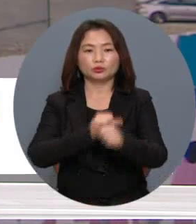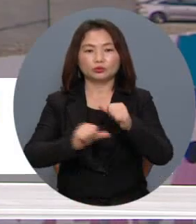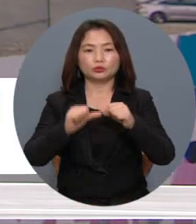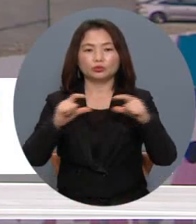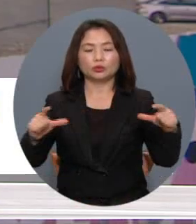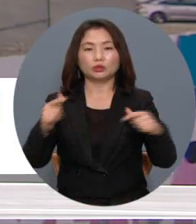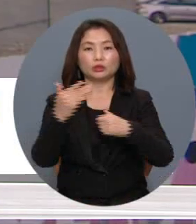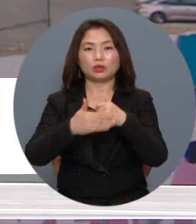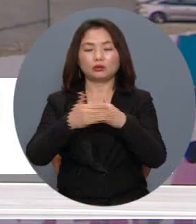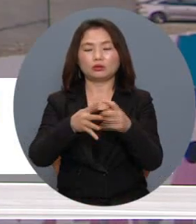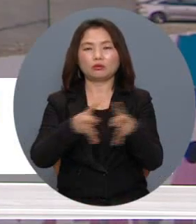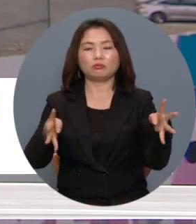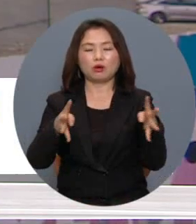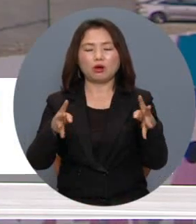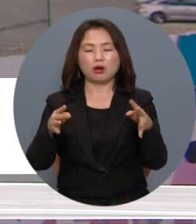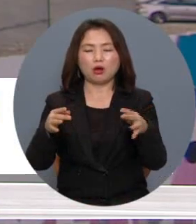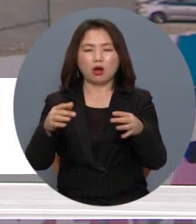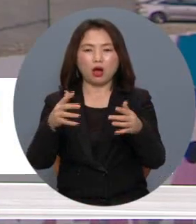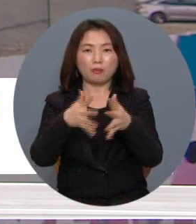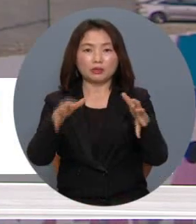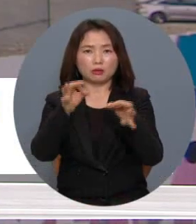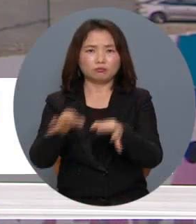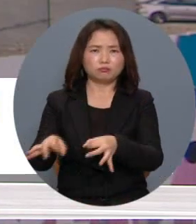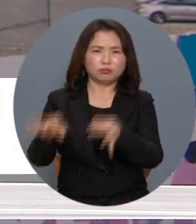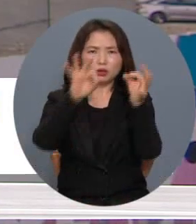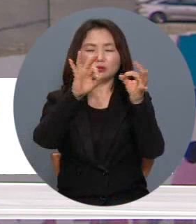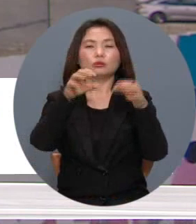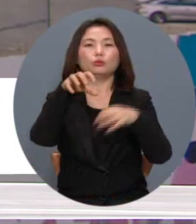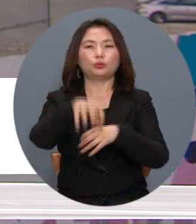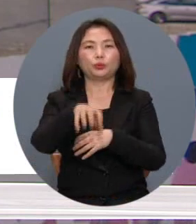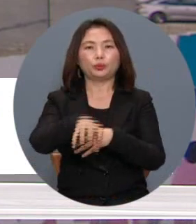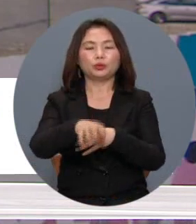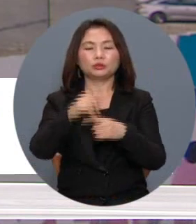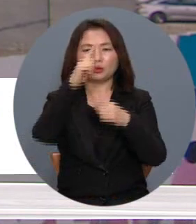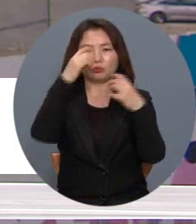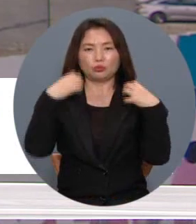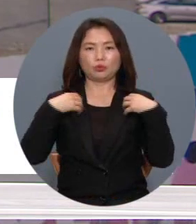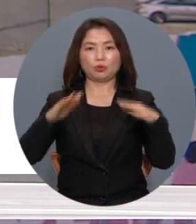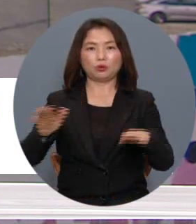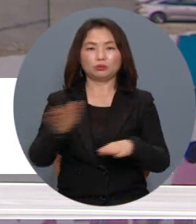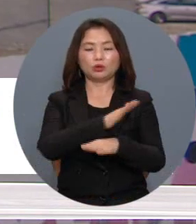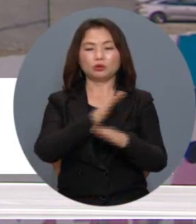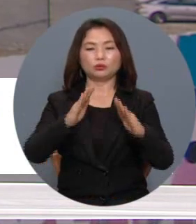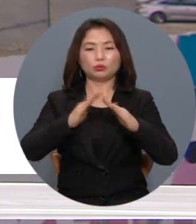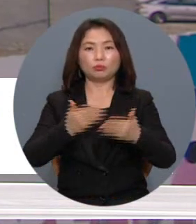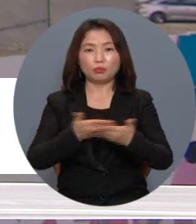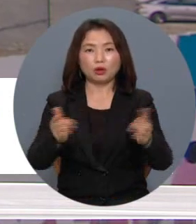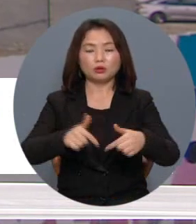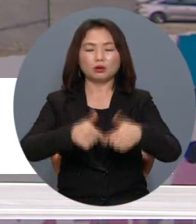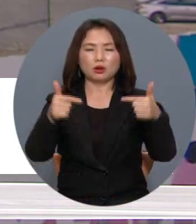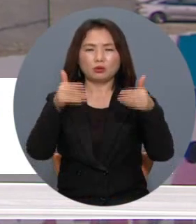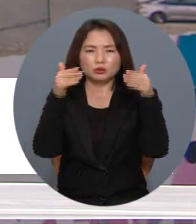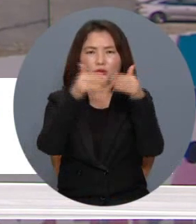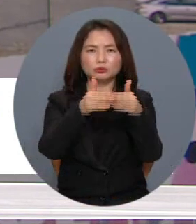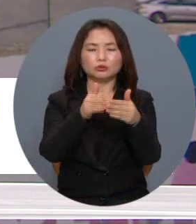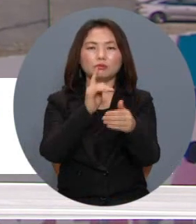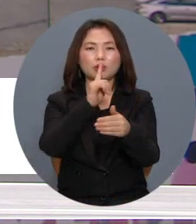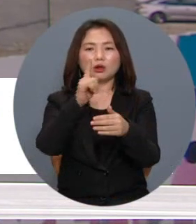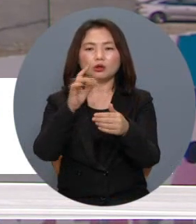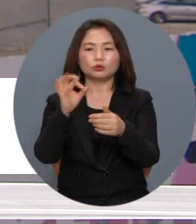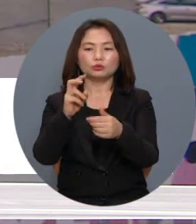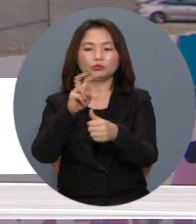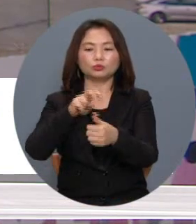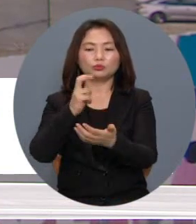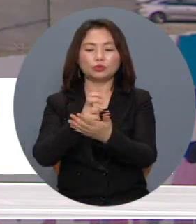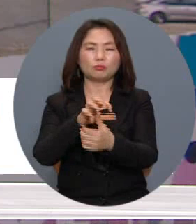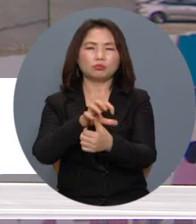수성구는 대구에서도 아파트 가격이 가장 많이 오른 지역입니다. 정부가 올해부터 주택 공급 확대에 역점을 두겠다면서 규제를